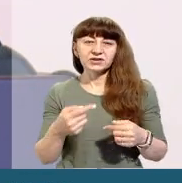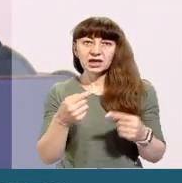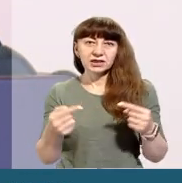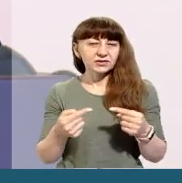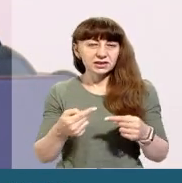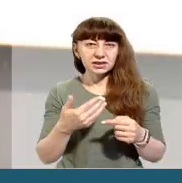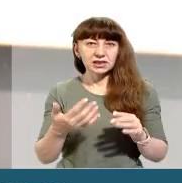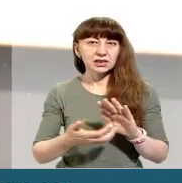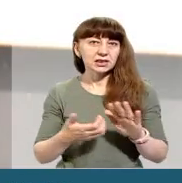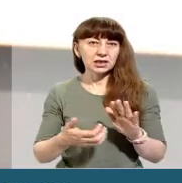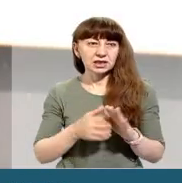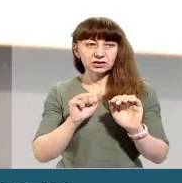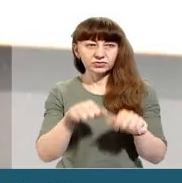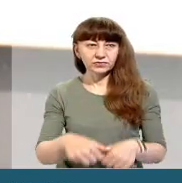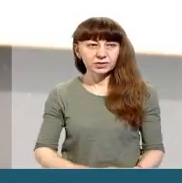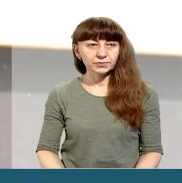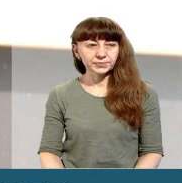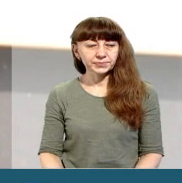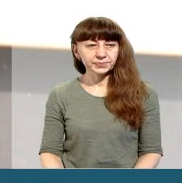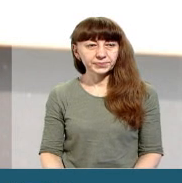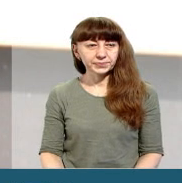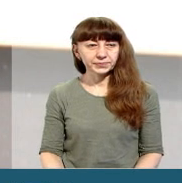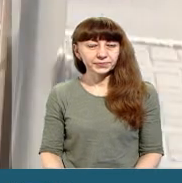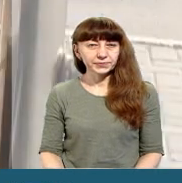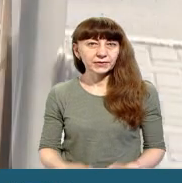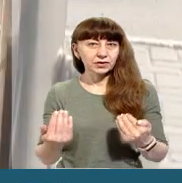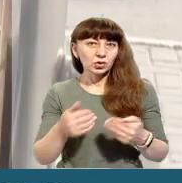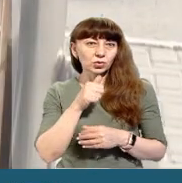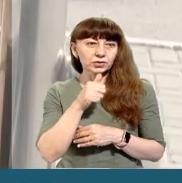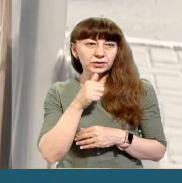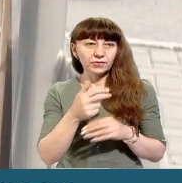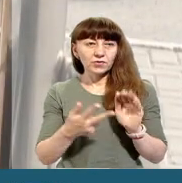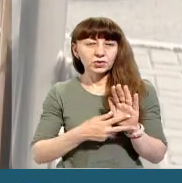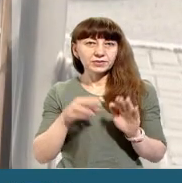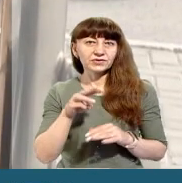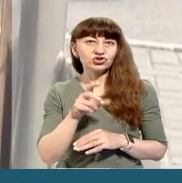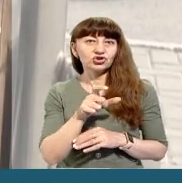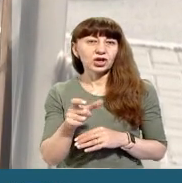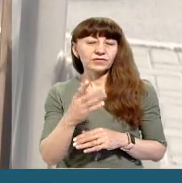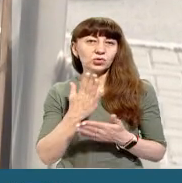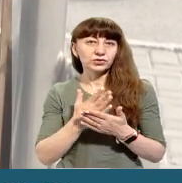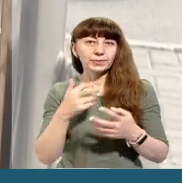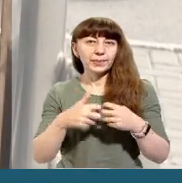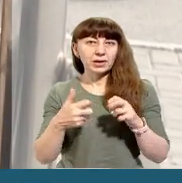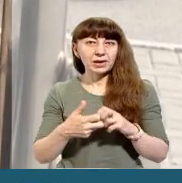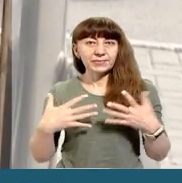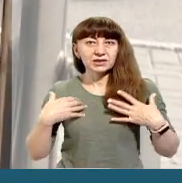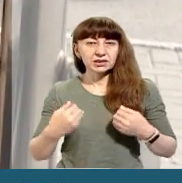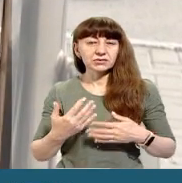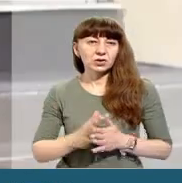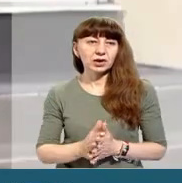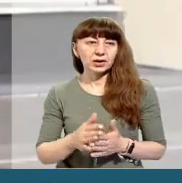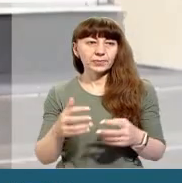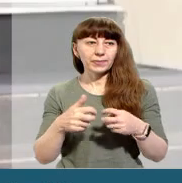алынды. Бүгінде Қостанай қаласында 8 мыңнан астам мүмкіндігі шектеулі жан бар. Олар үшін кедергілер кемейтін емес. Мысалы